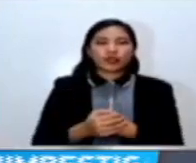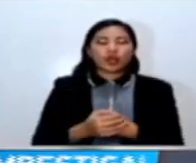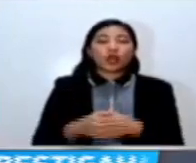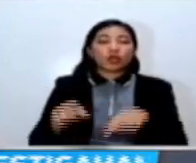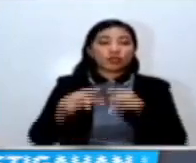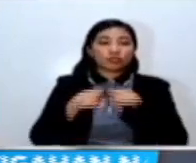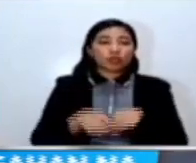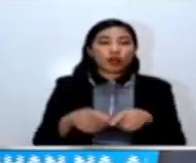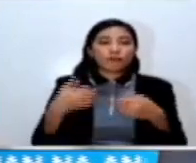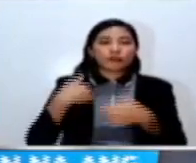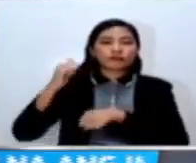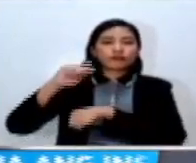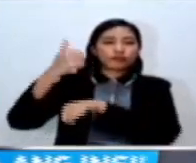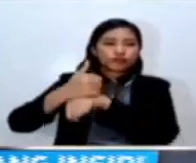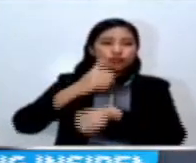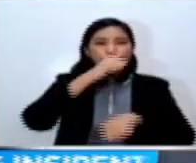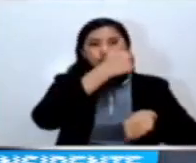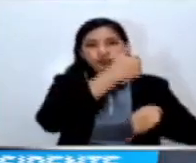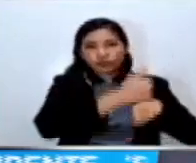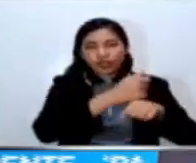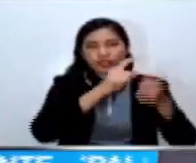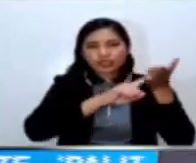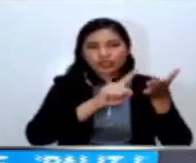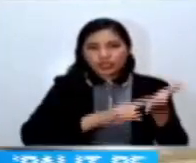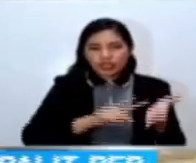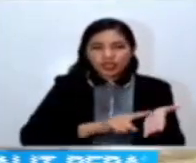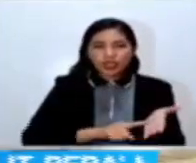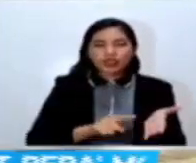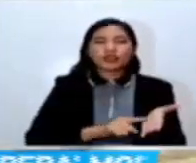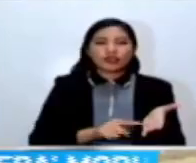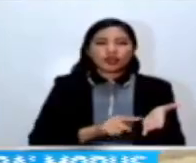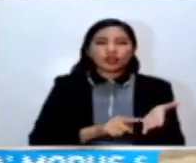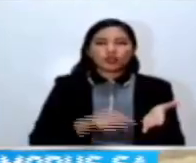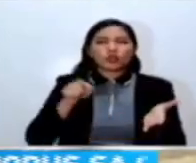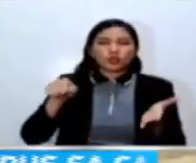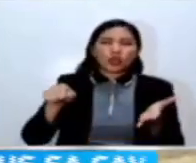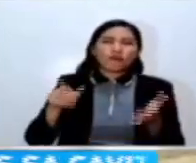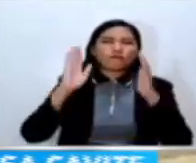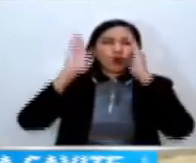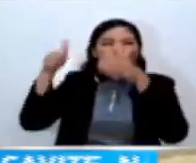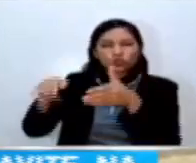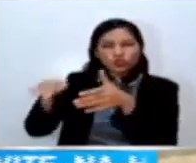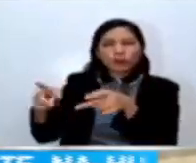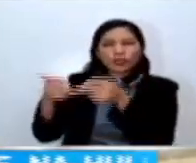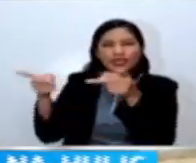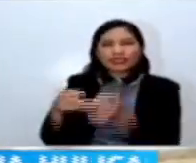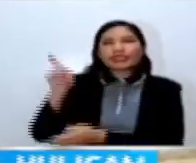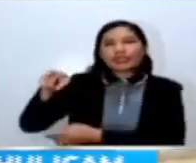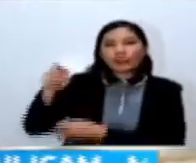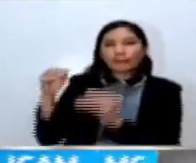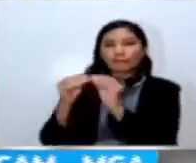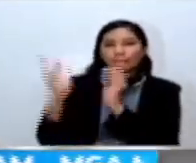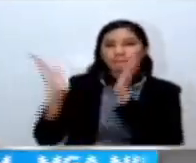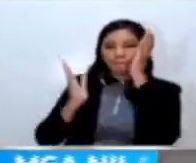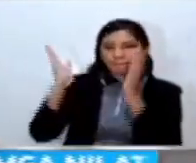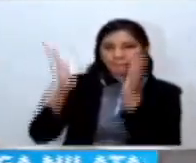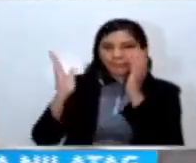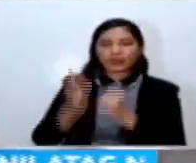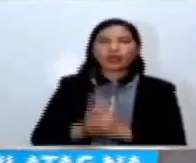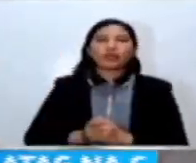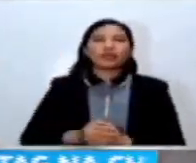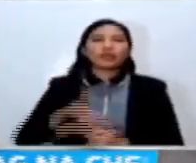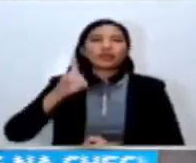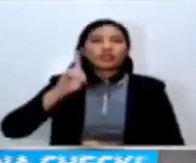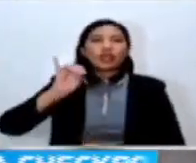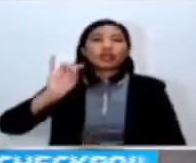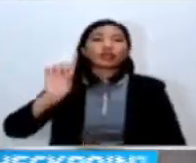iba pang lugar na higit na kinakailangan ng kanilang serbisyo. Paglilinaw naman ng DILG, fixed checkpoints lang iniisip na